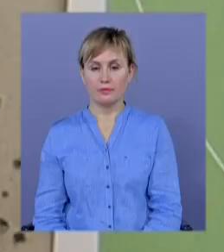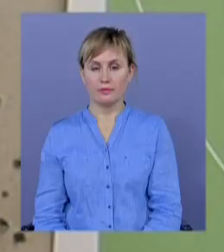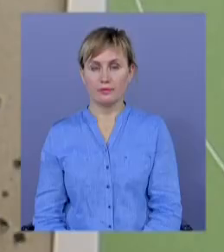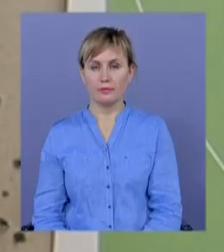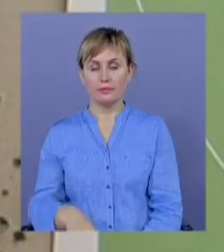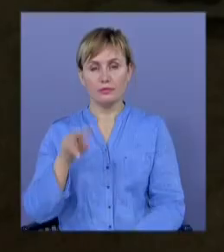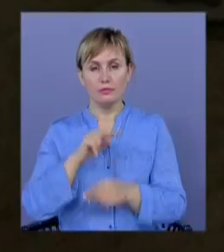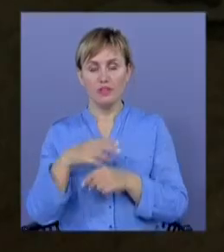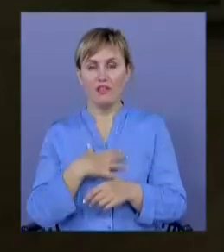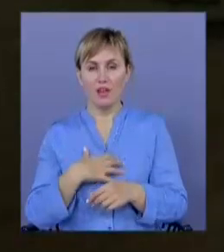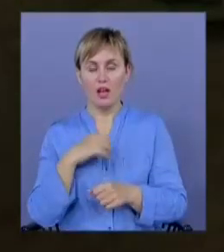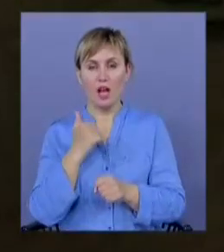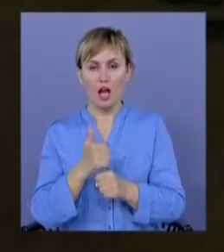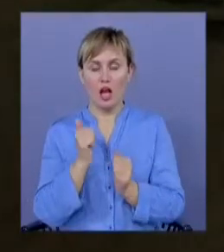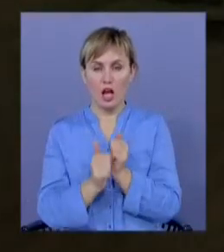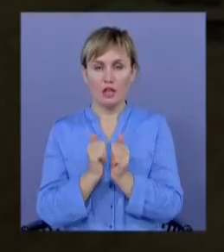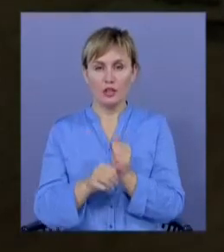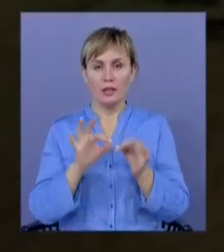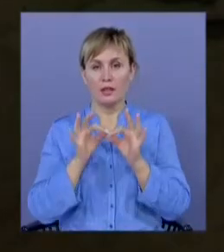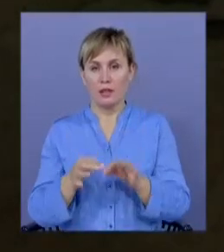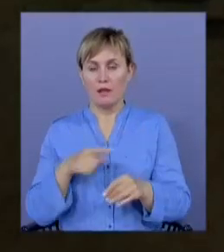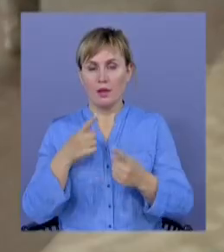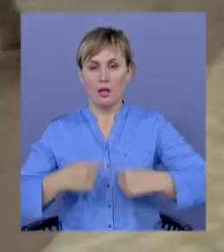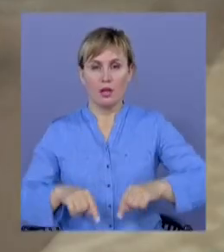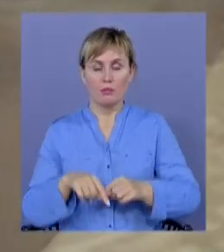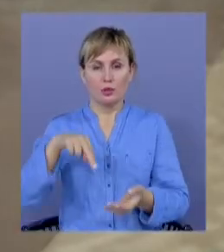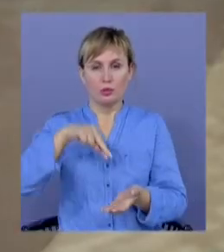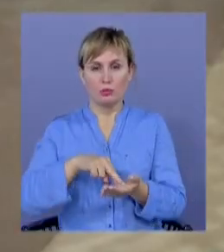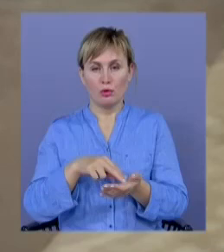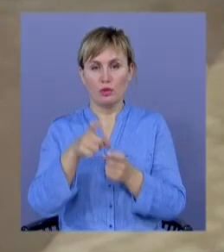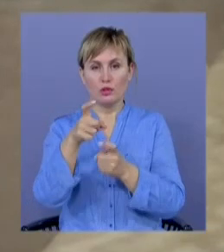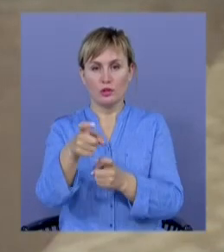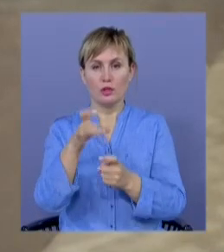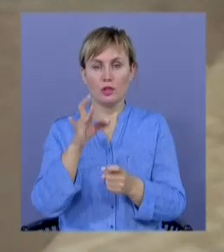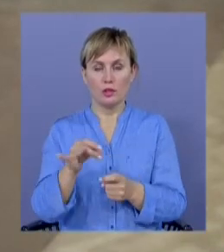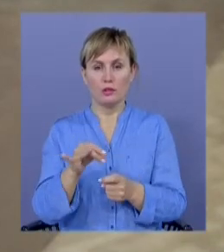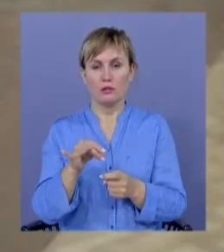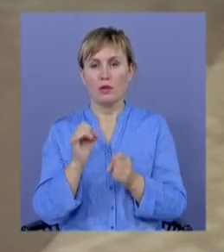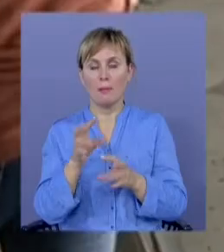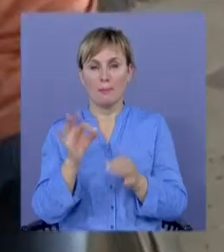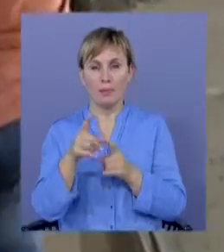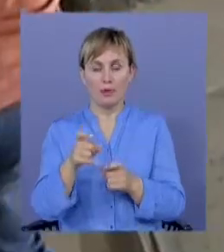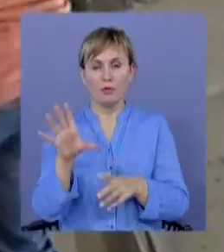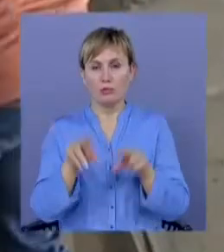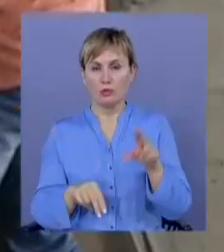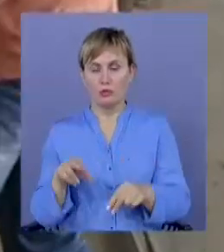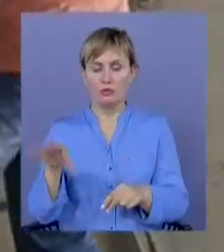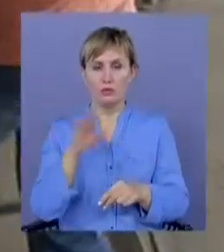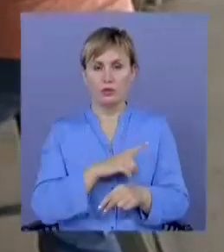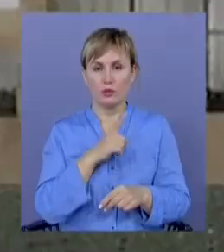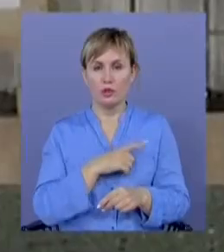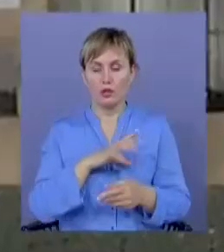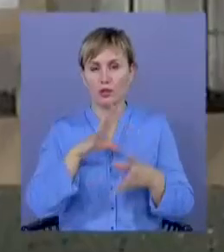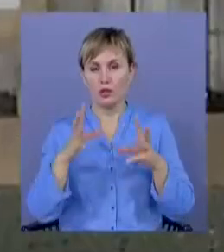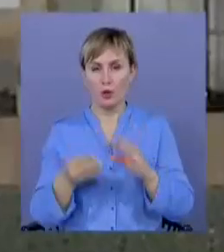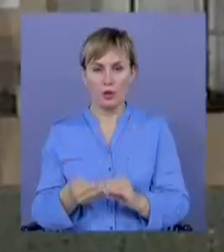На учениях важна каждая деталь, говорят организаторы. Стойка, владение оружием и момент выстрела. Все эти нюансы учитываются инструктором при